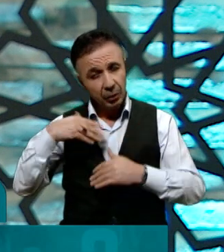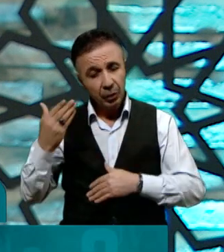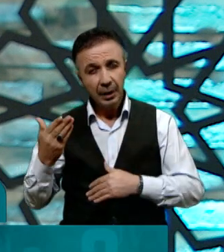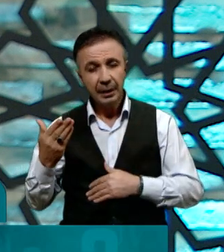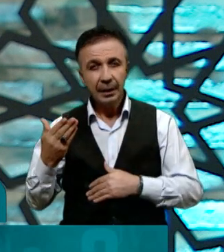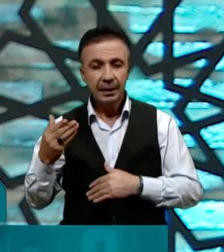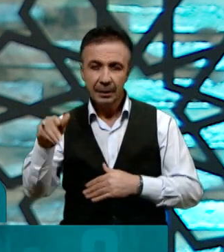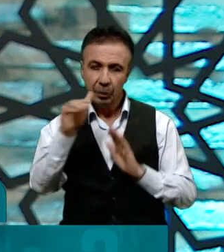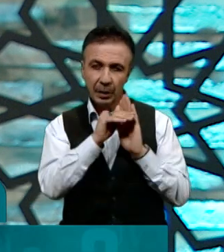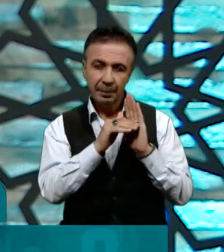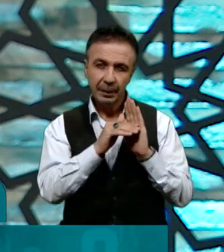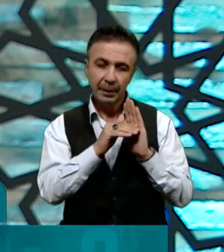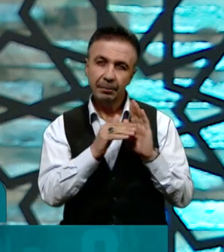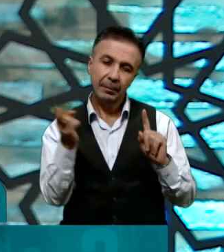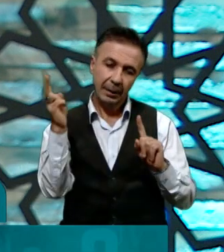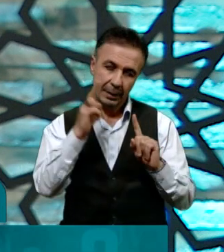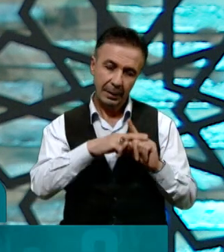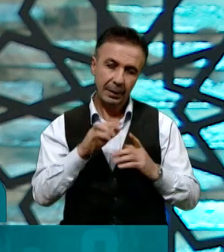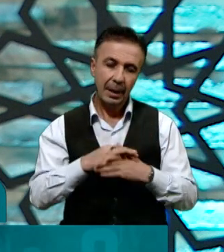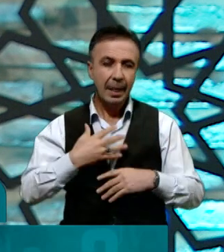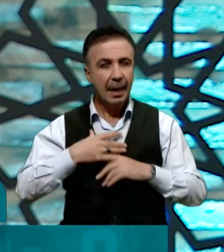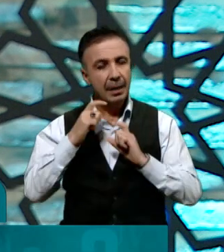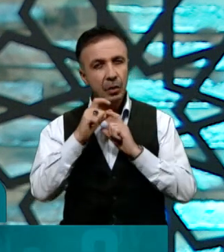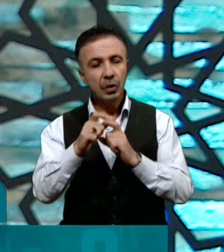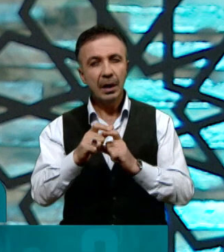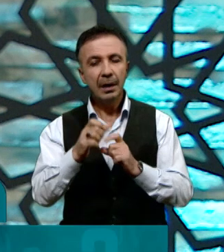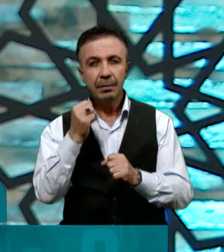yayında misafir edeceğiz. Diyanete soralim et